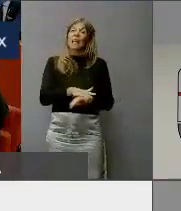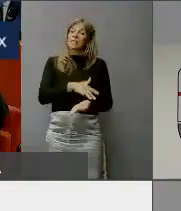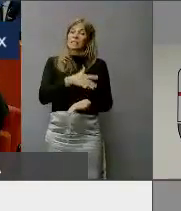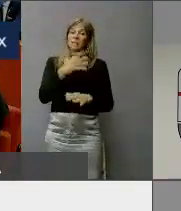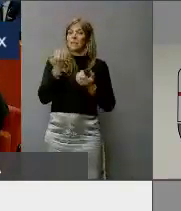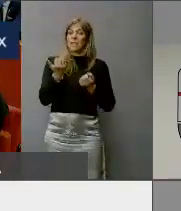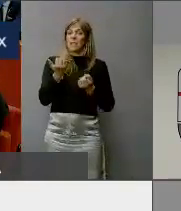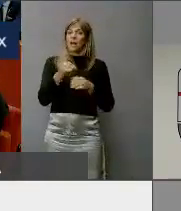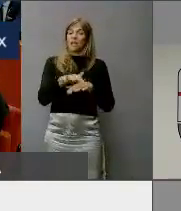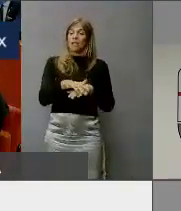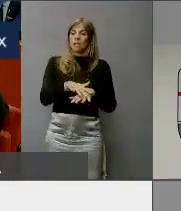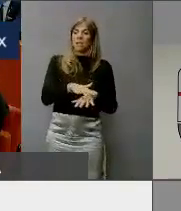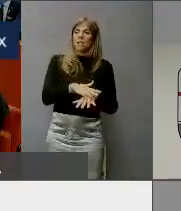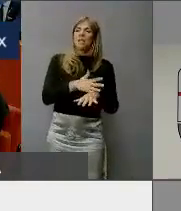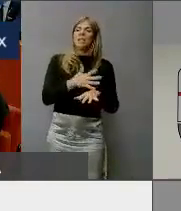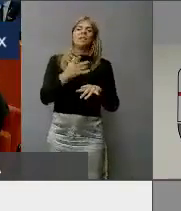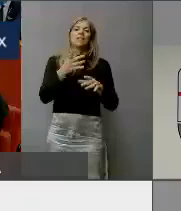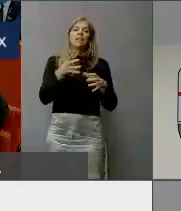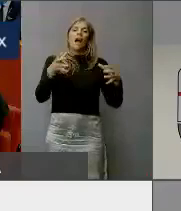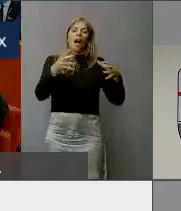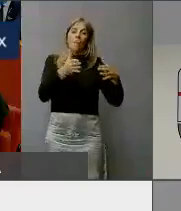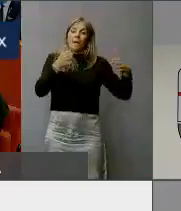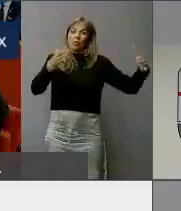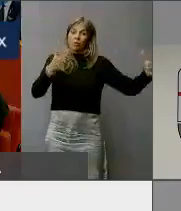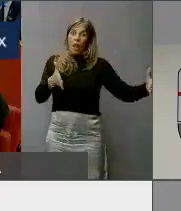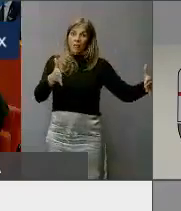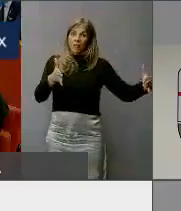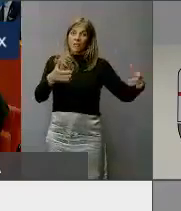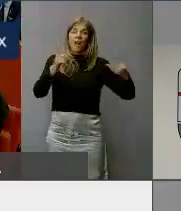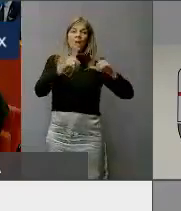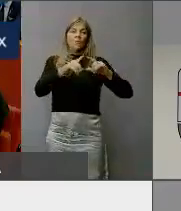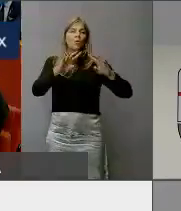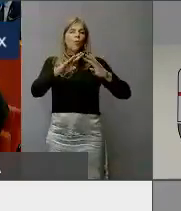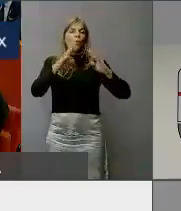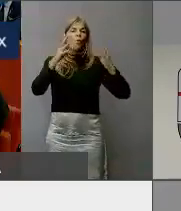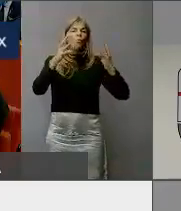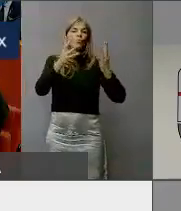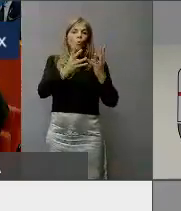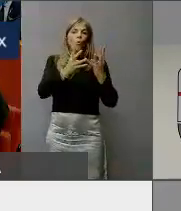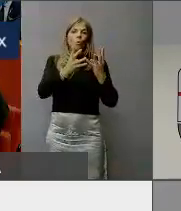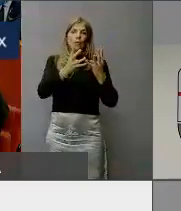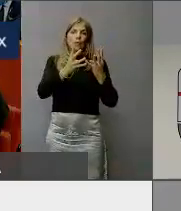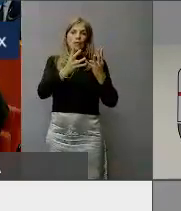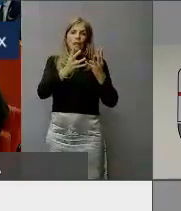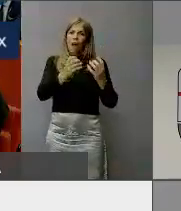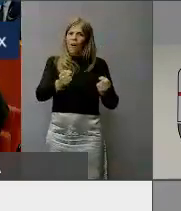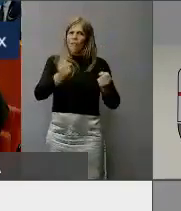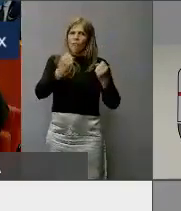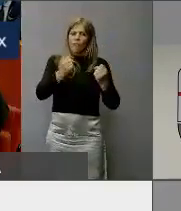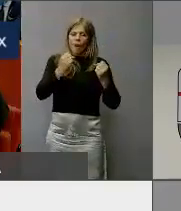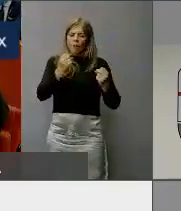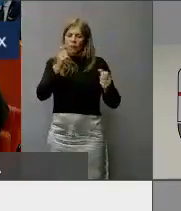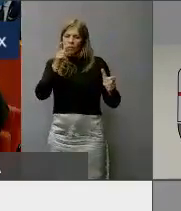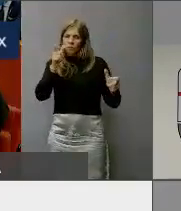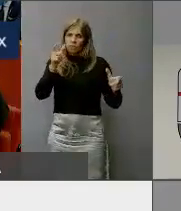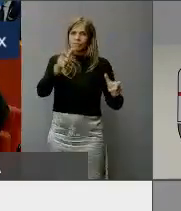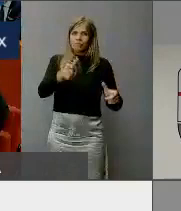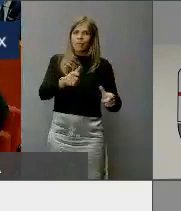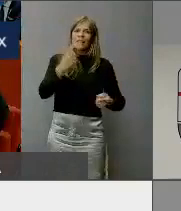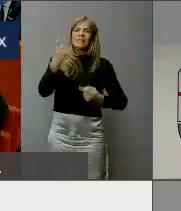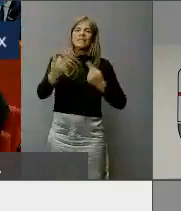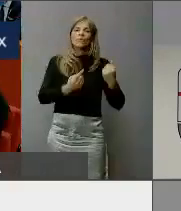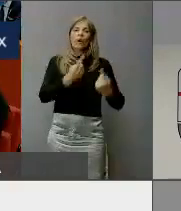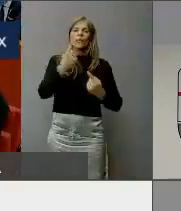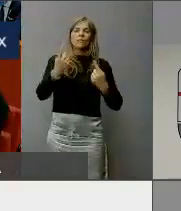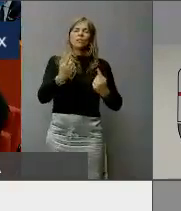come maggioranza e come giunta ci dà alle situazioni di difficoltà sociale e